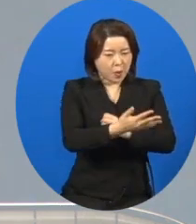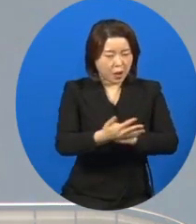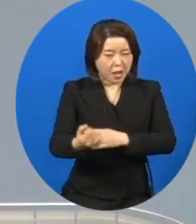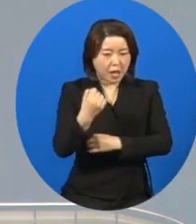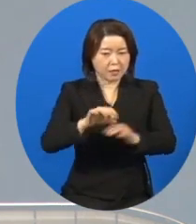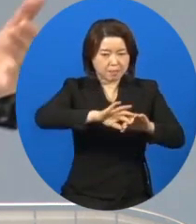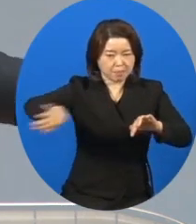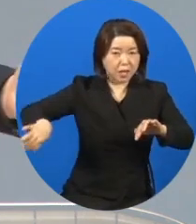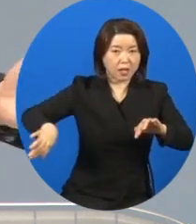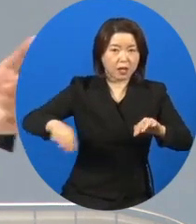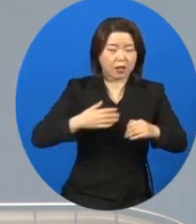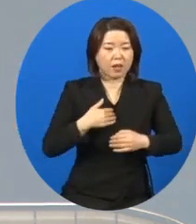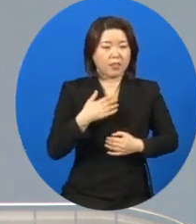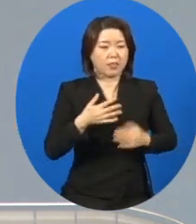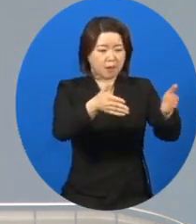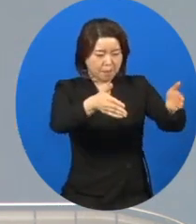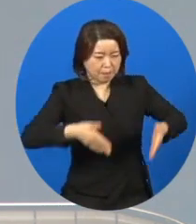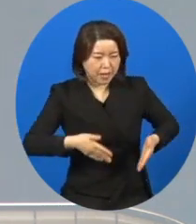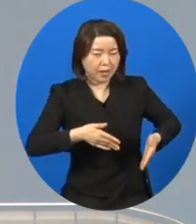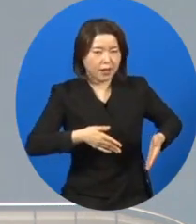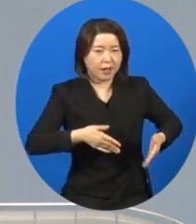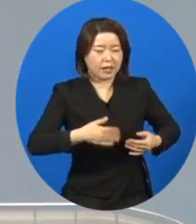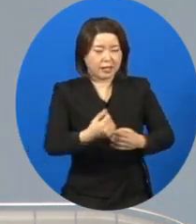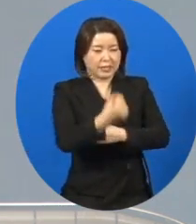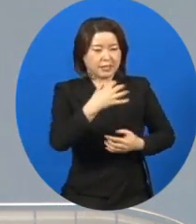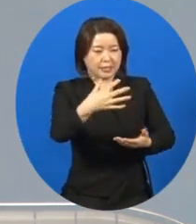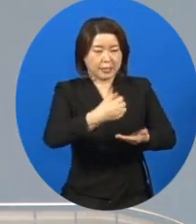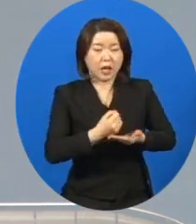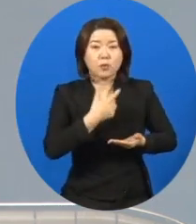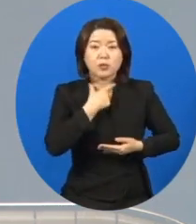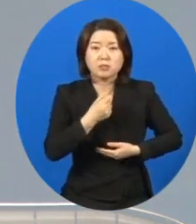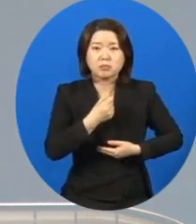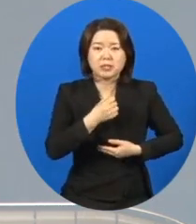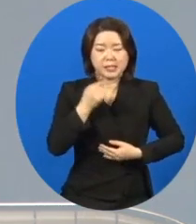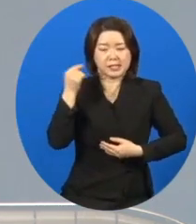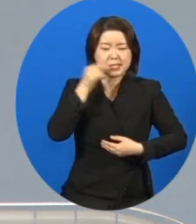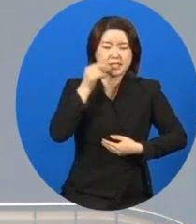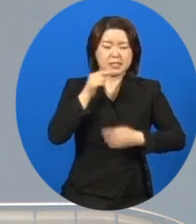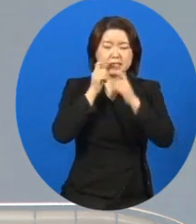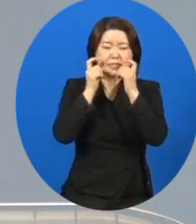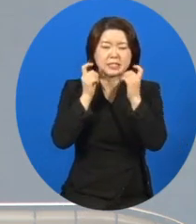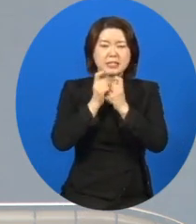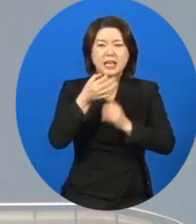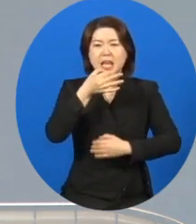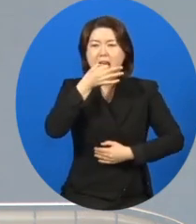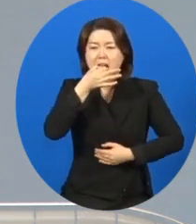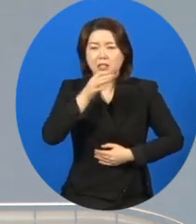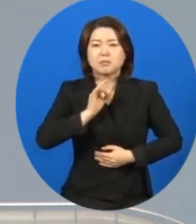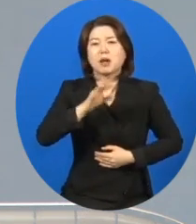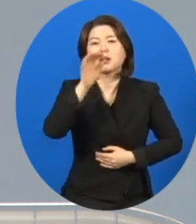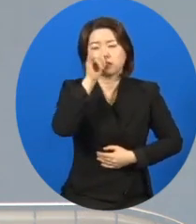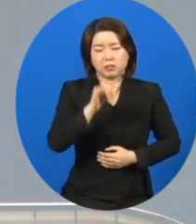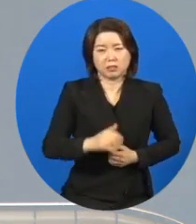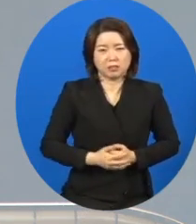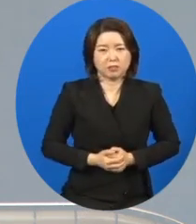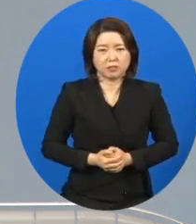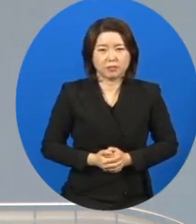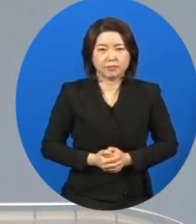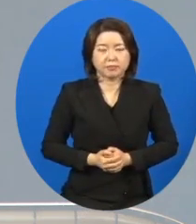없애고 자기 교회 만들려고 하는 철저히 이기적인 마음밖에 없었습니다.